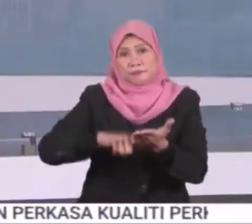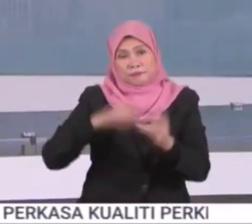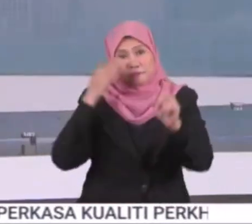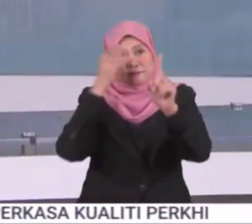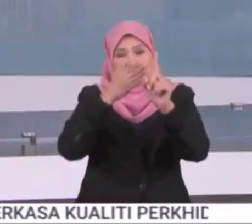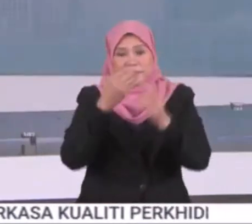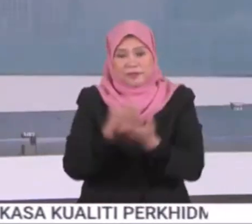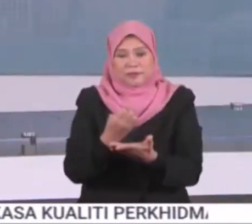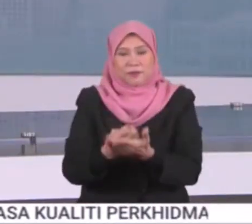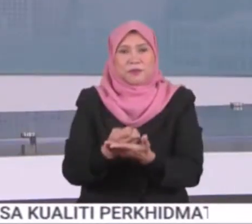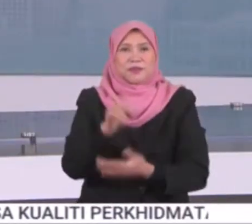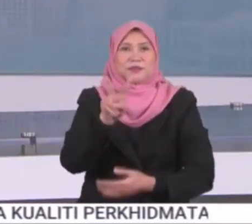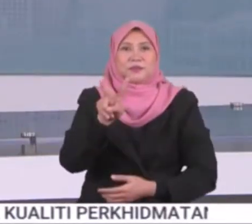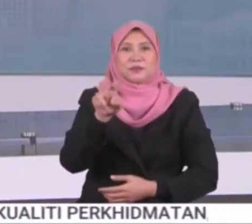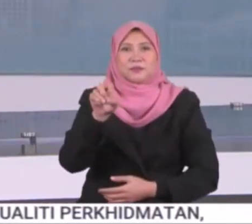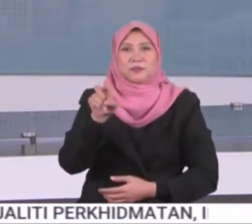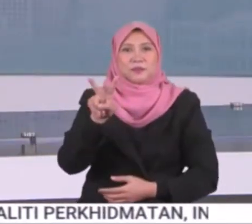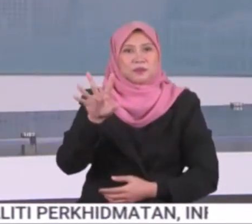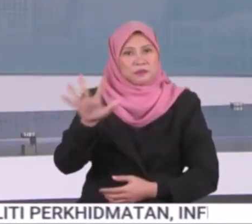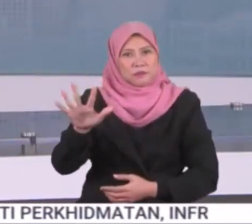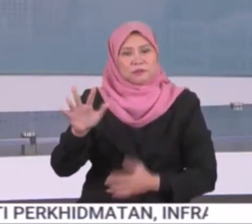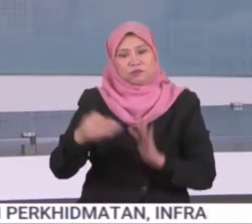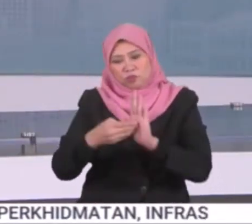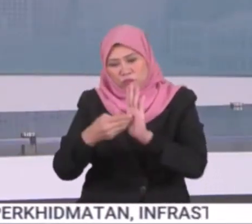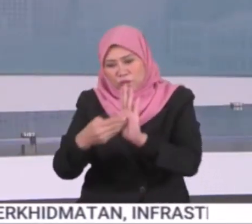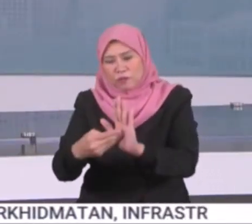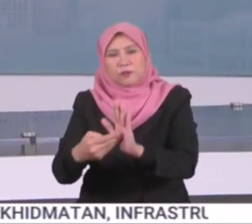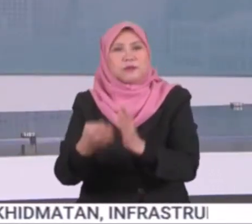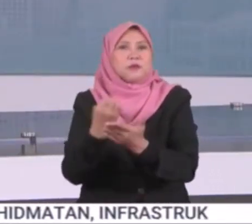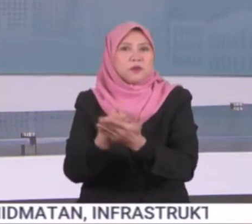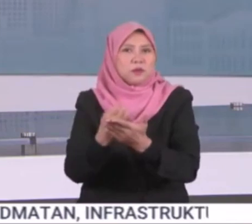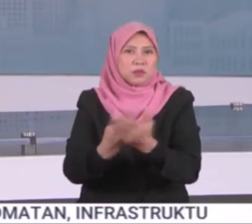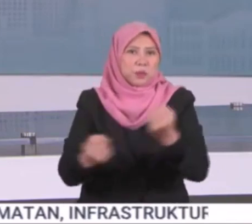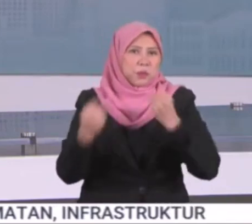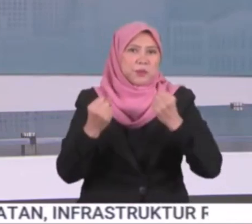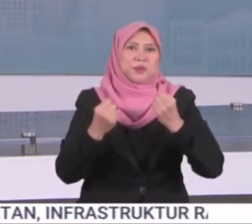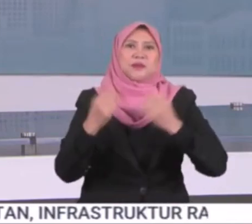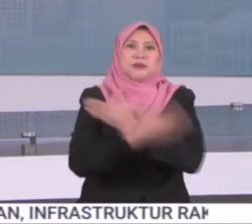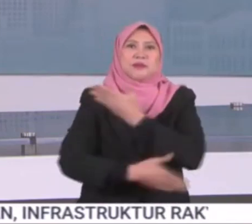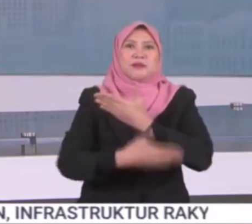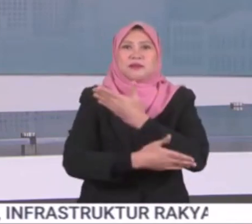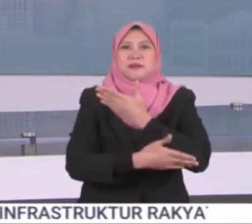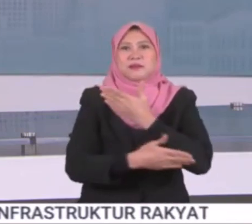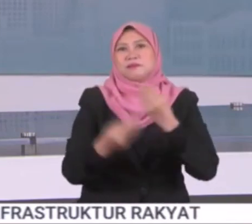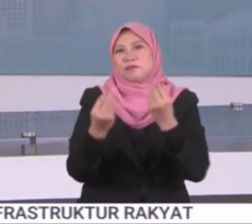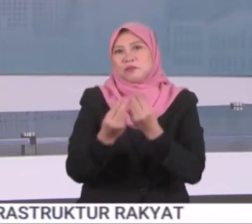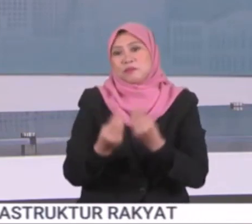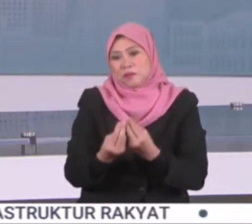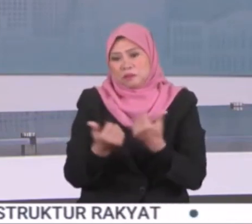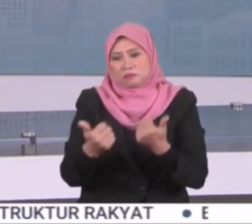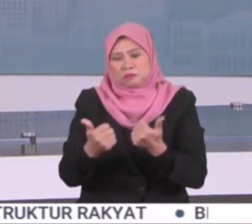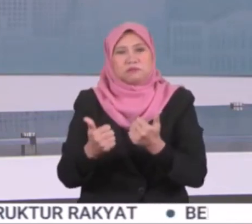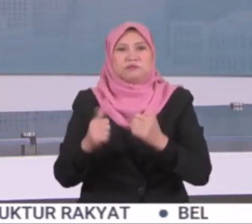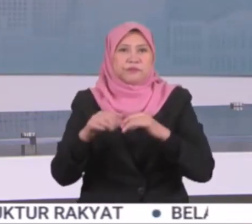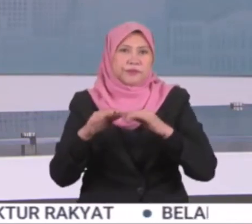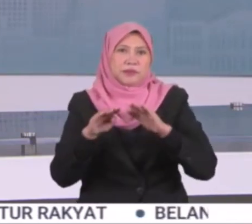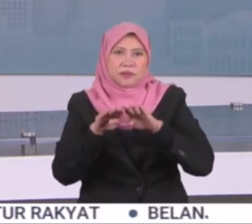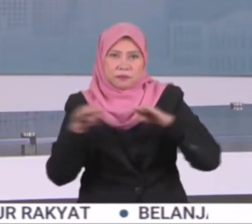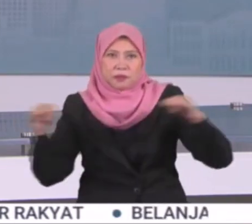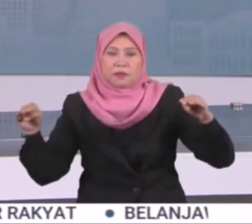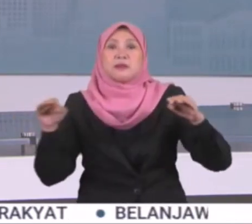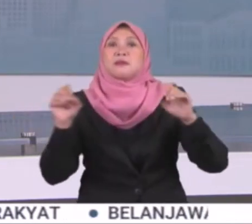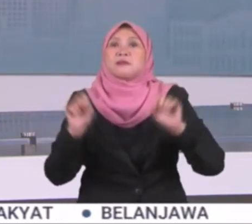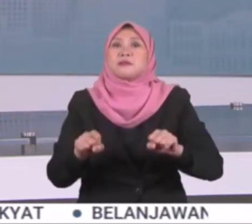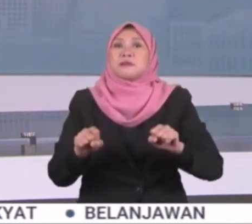Laporan Prospek Ekonomi 2025 telah membuktikan keutuhan ekonomi negara dengan kadar pertumbuhan yang stabil.